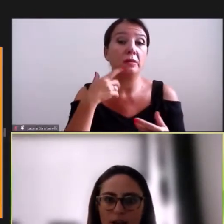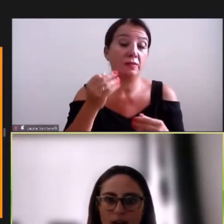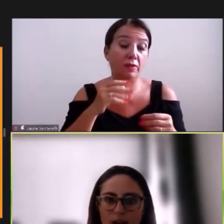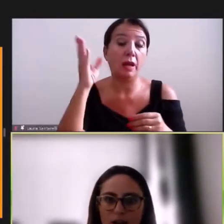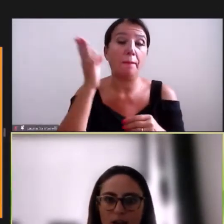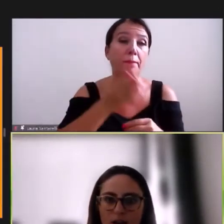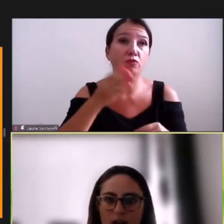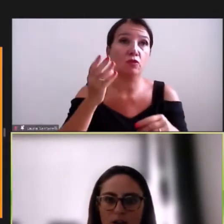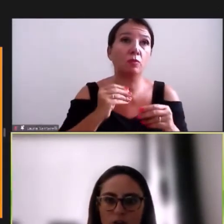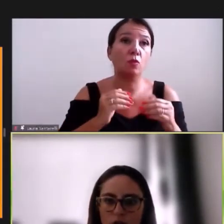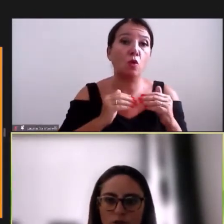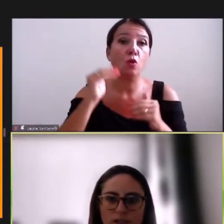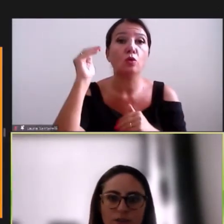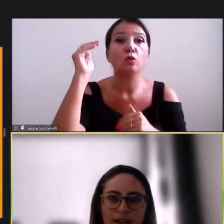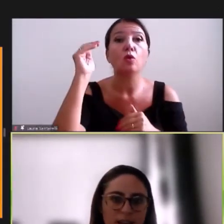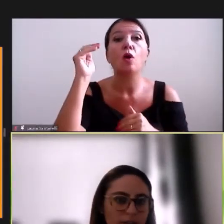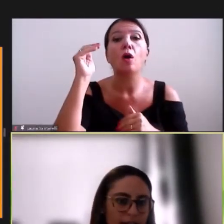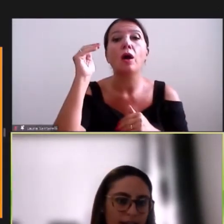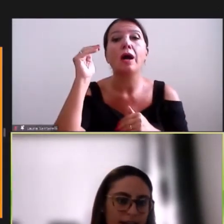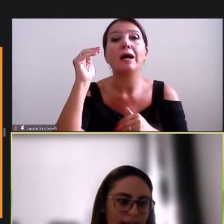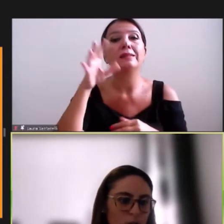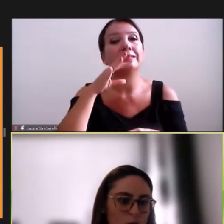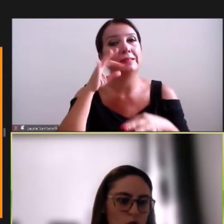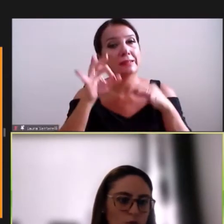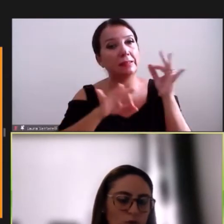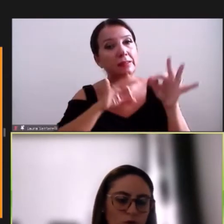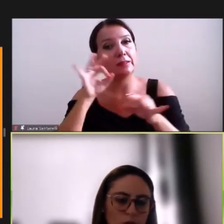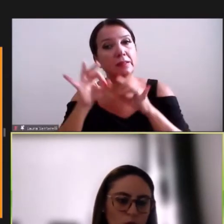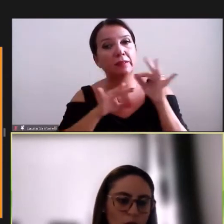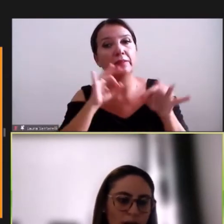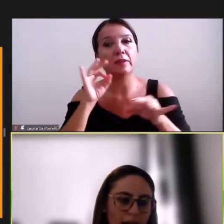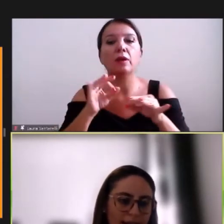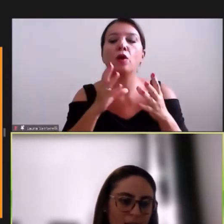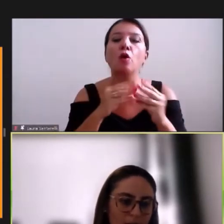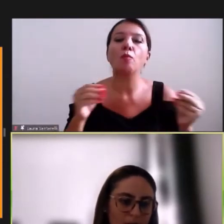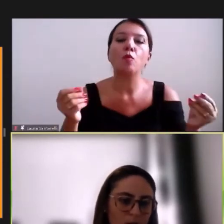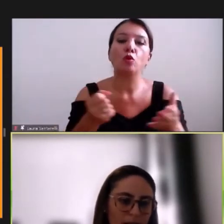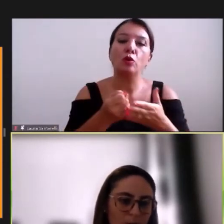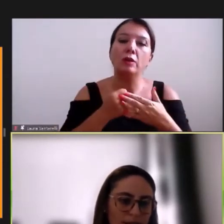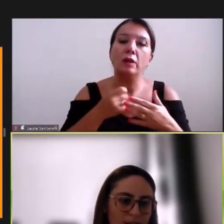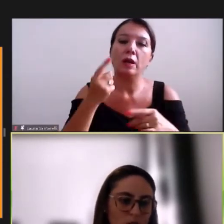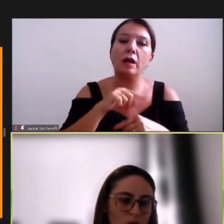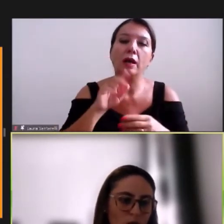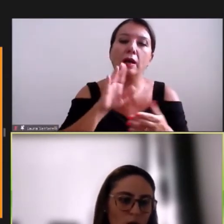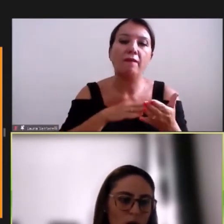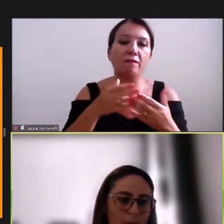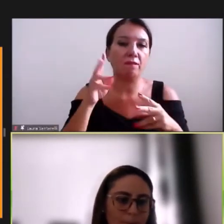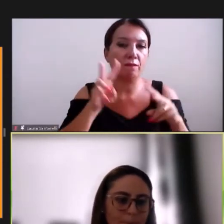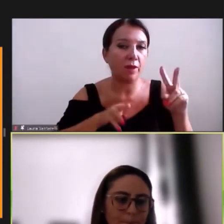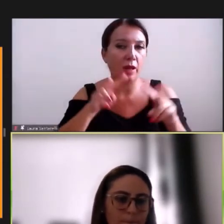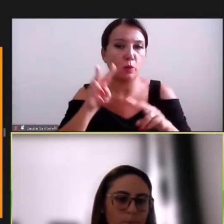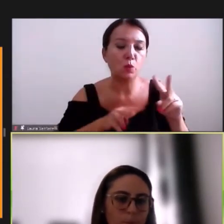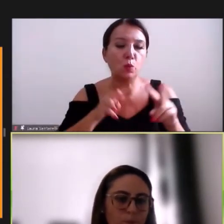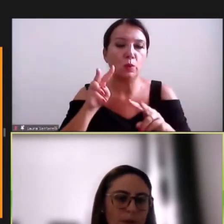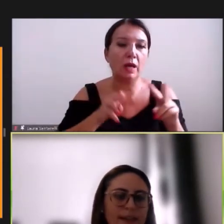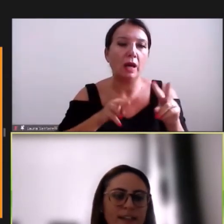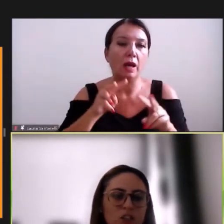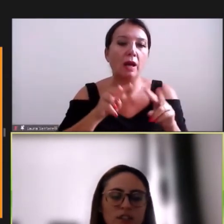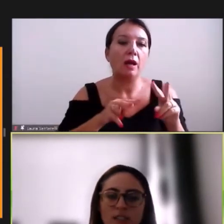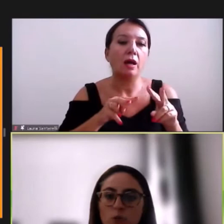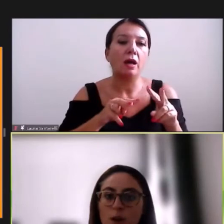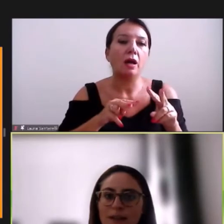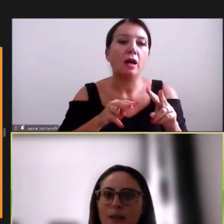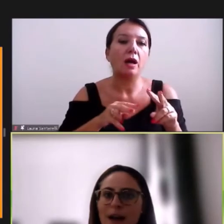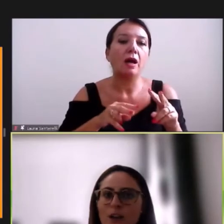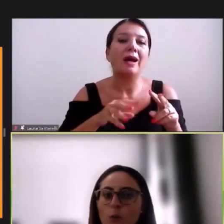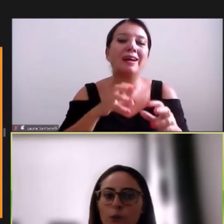che sono significative e che a noi sono molto d'aiuto anche per valutare quelle che sono le